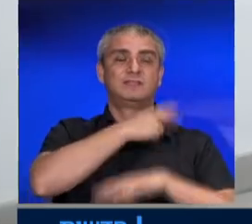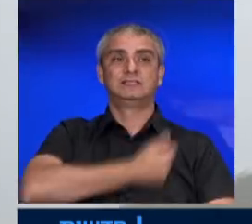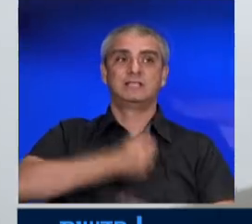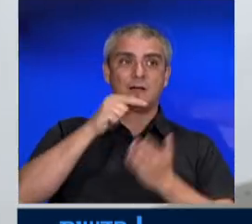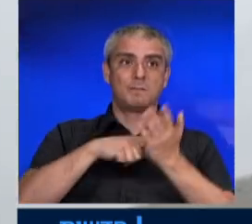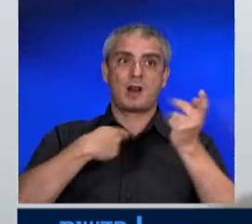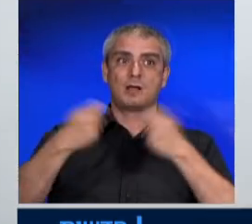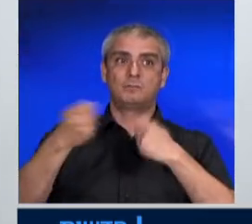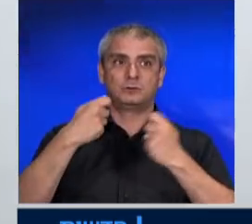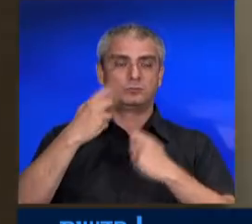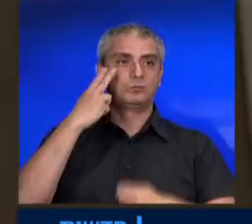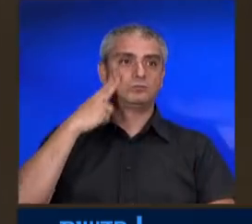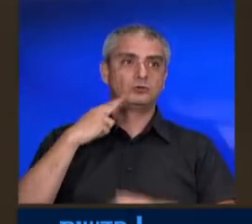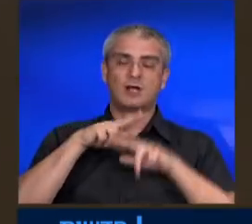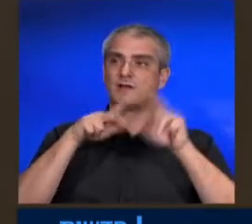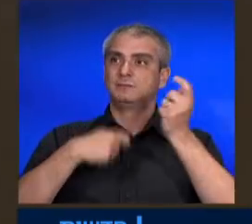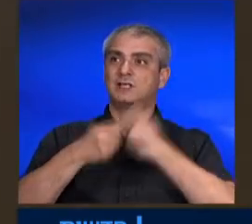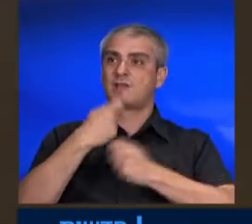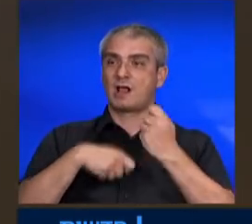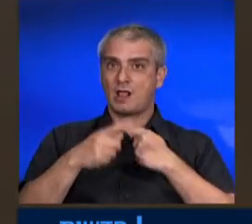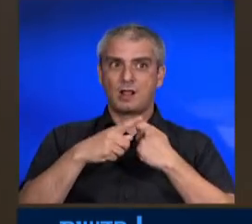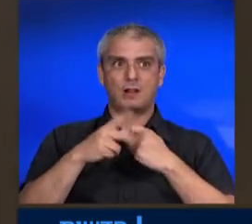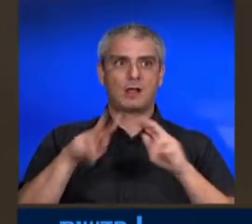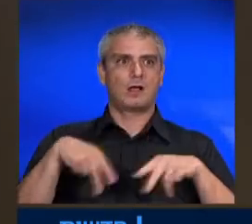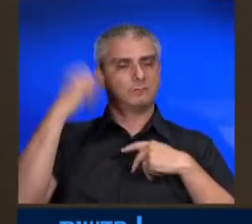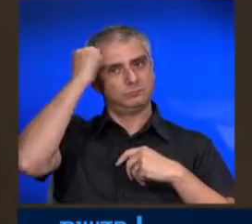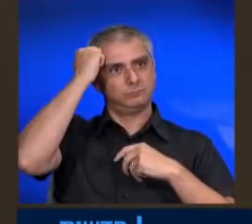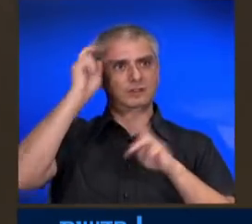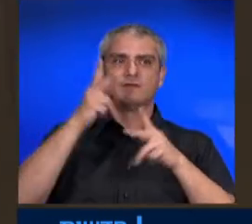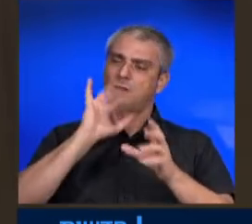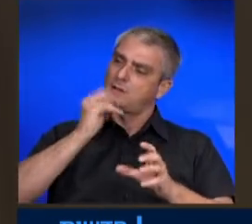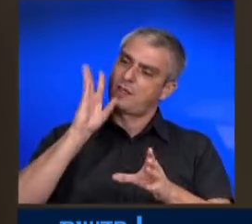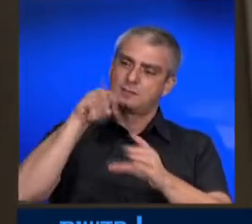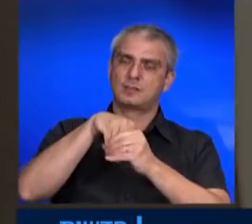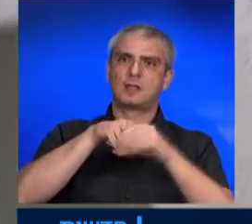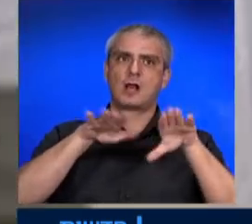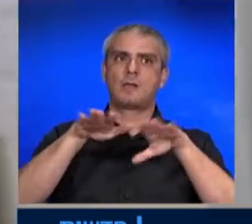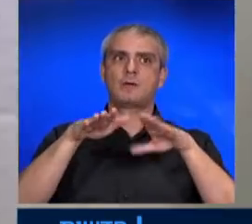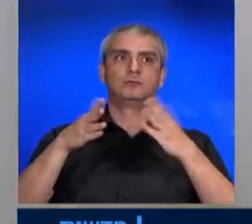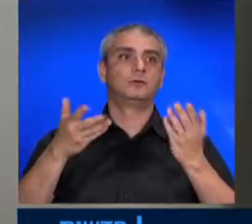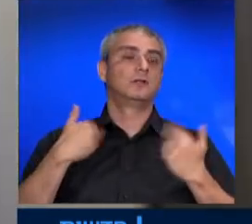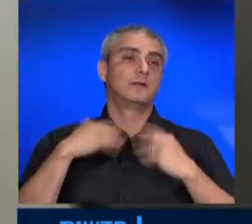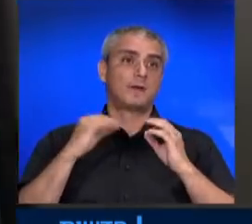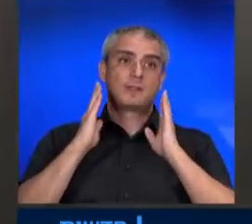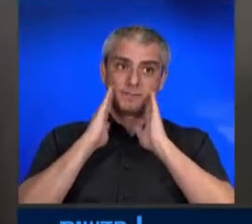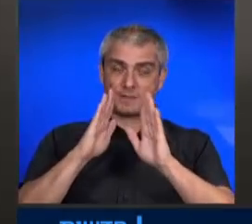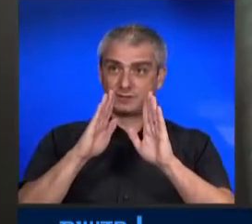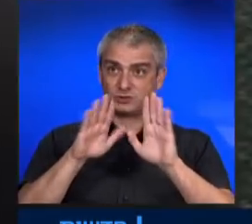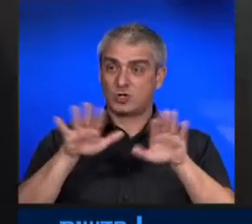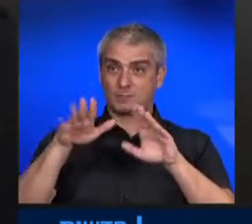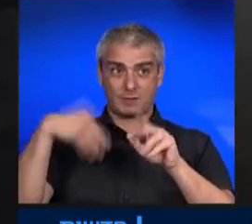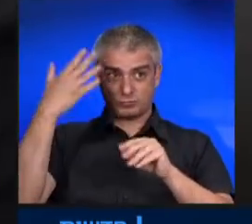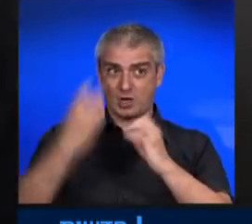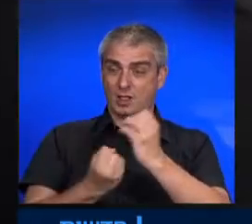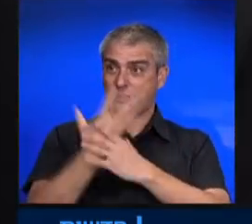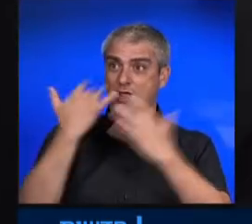הבזבוז, הבושה והמצב הכלכלי, חזר בו והחליט להיכנס לממשלה. אני באמת מאמין